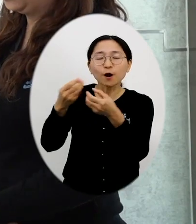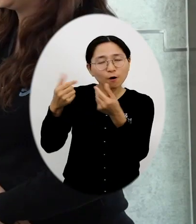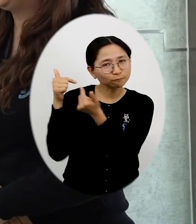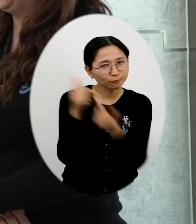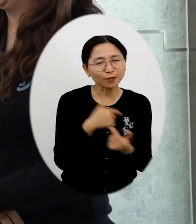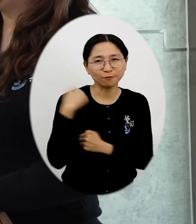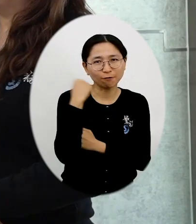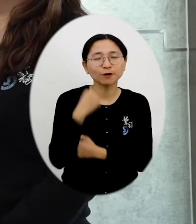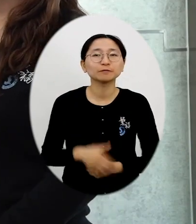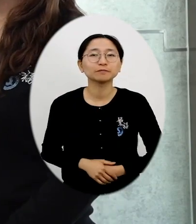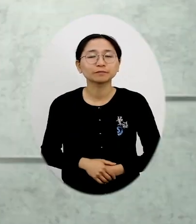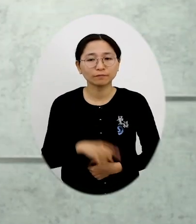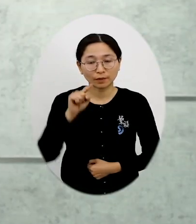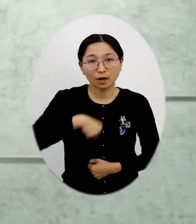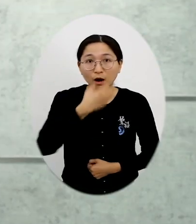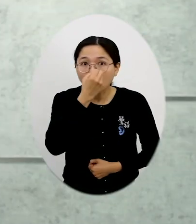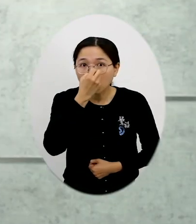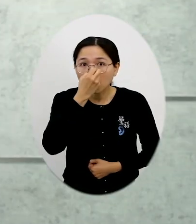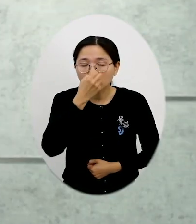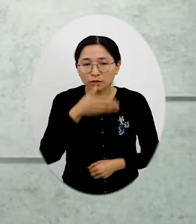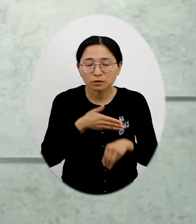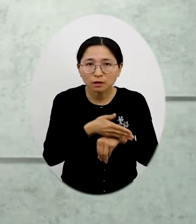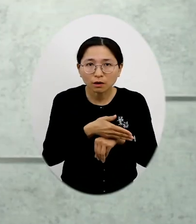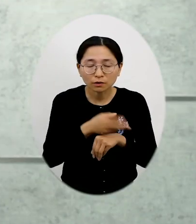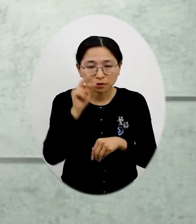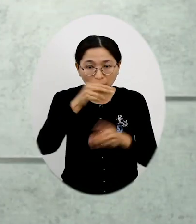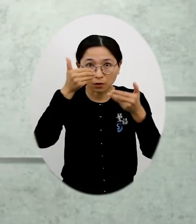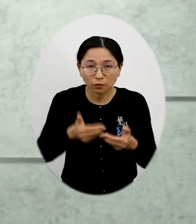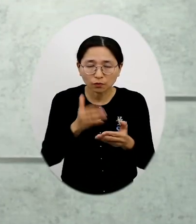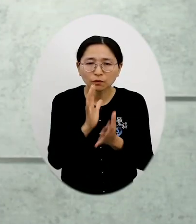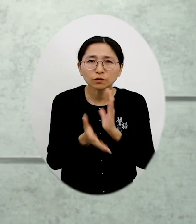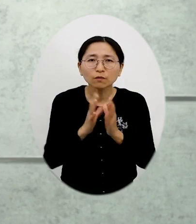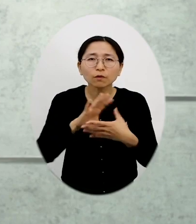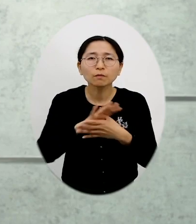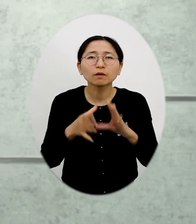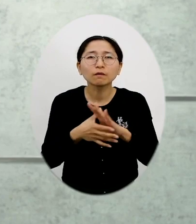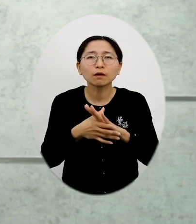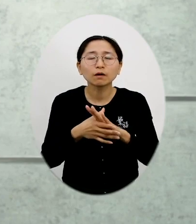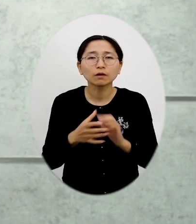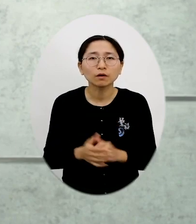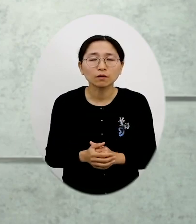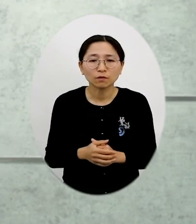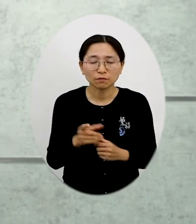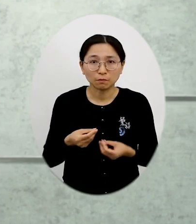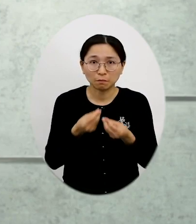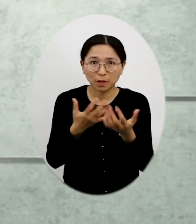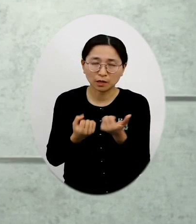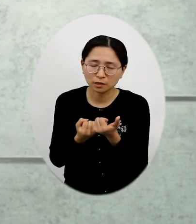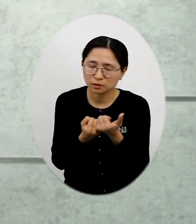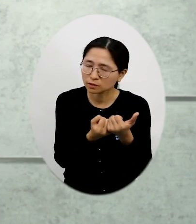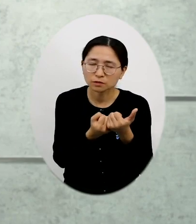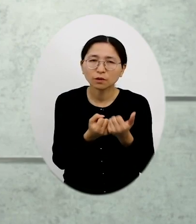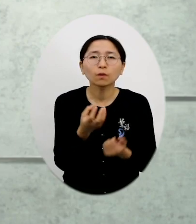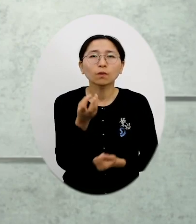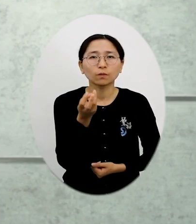謝你，我會繼續努力啦。 好。在香港呢，社會仍然不是太重視手語這個文化，放在這裡的資